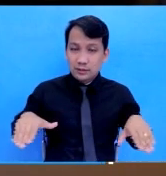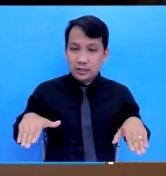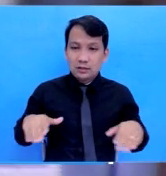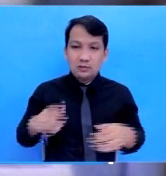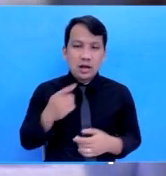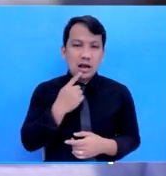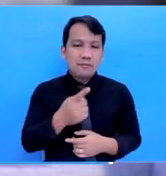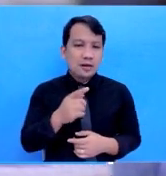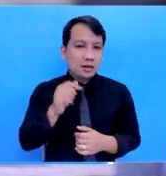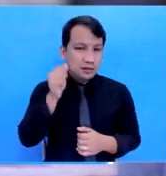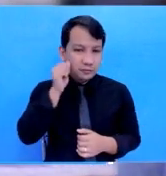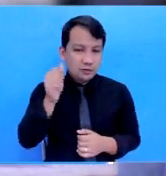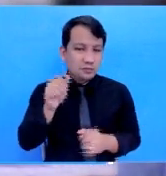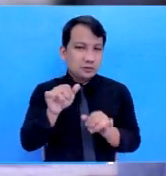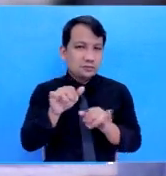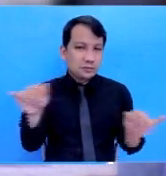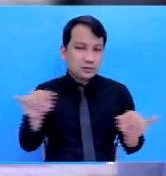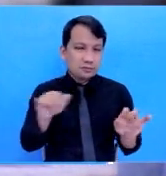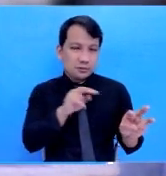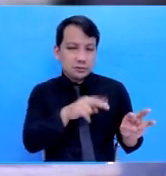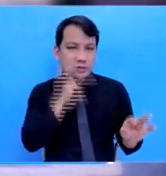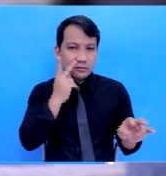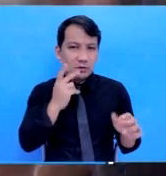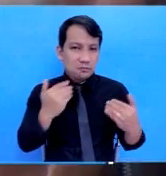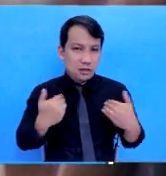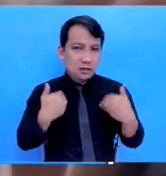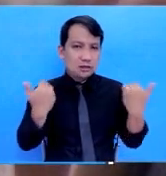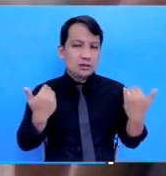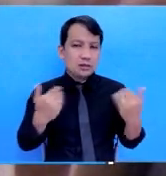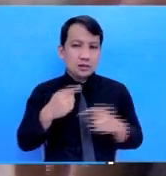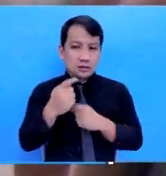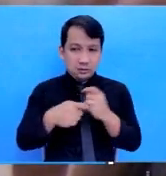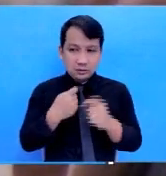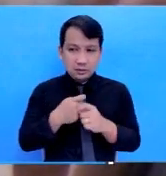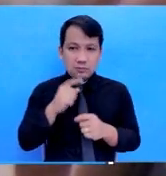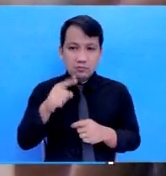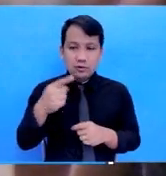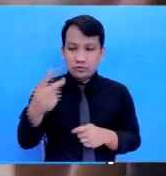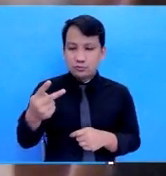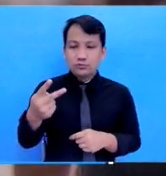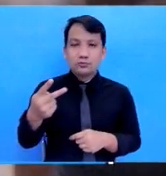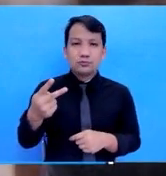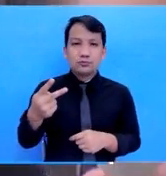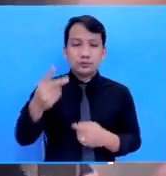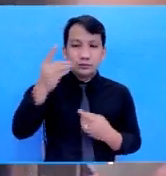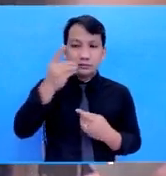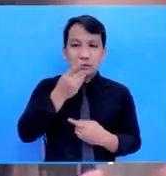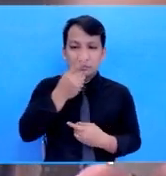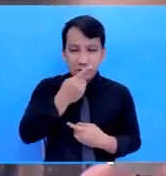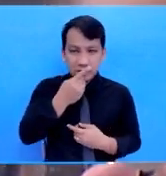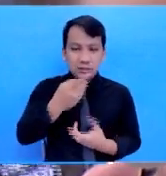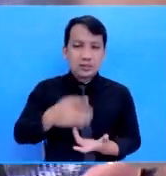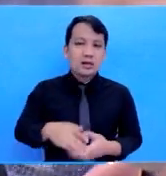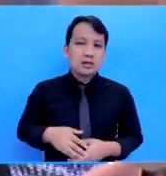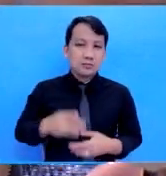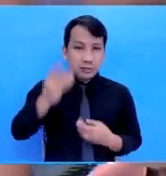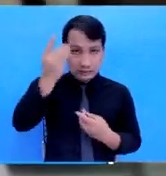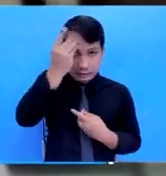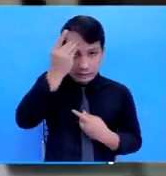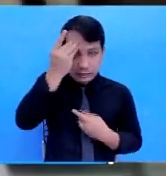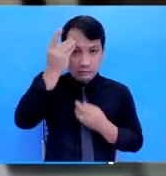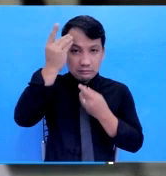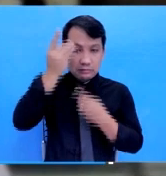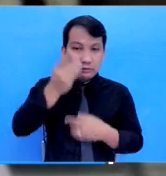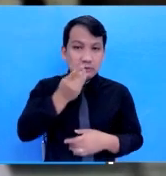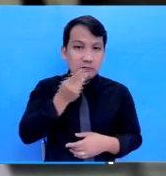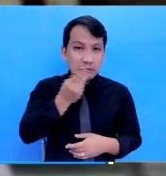Tatino, pareho nang nakikita sa mga bata ang type 1 at type 2 diabetes. With the type 1 diabetes, the problem there